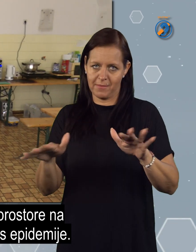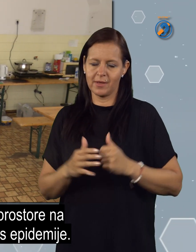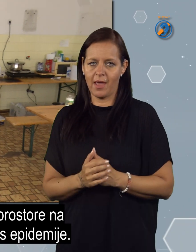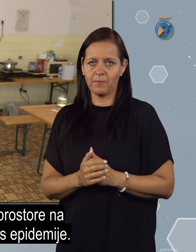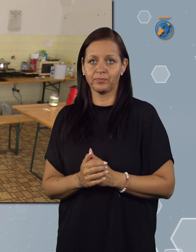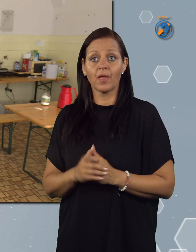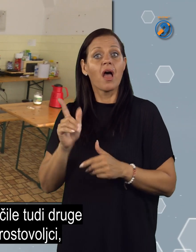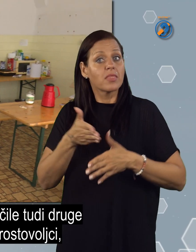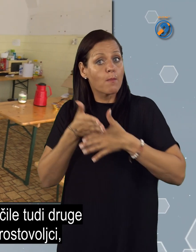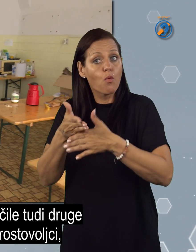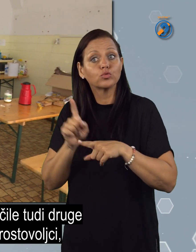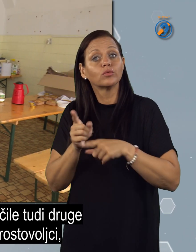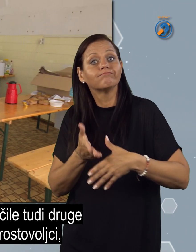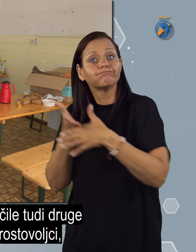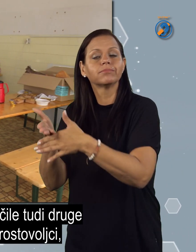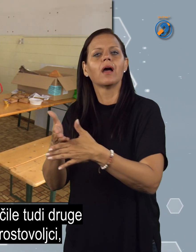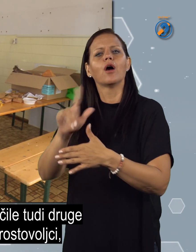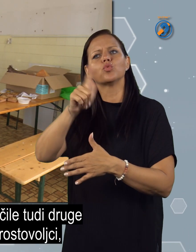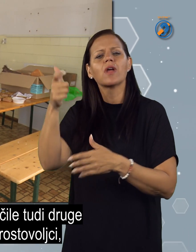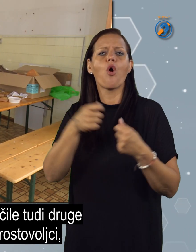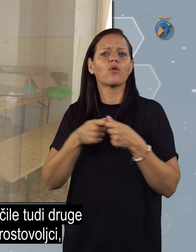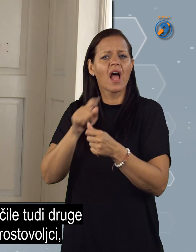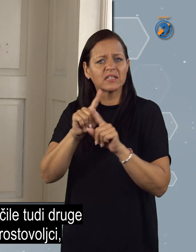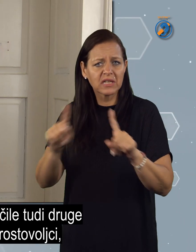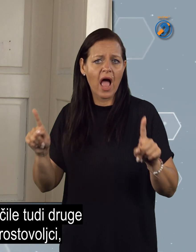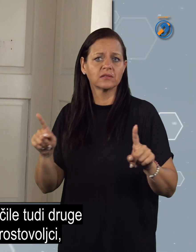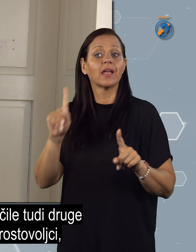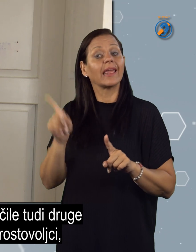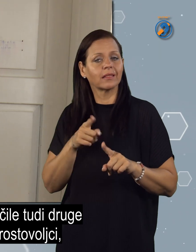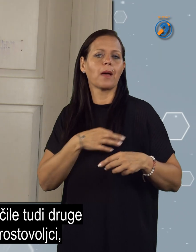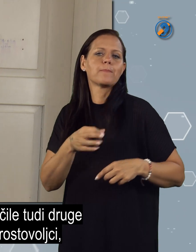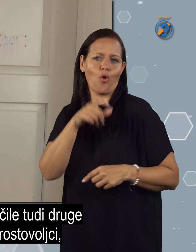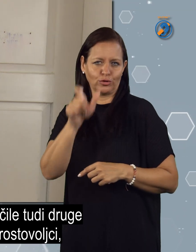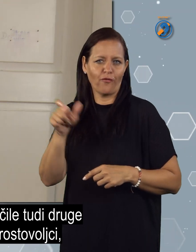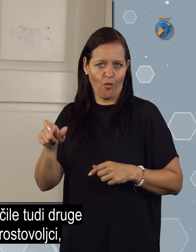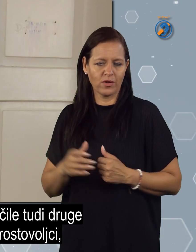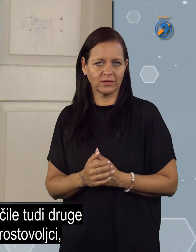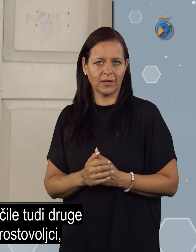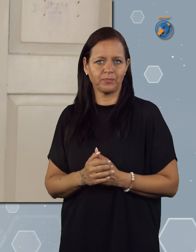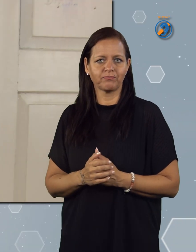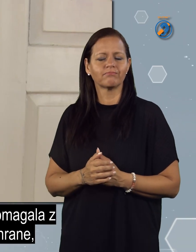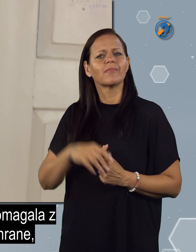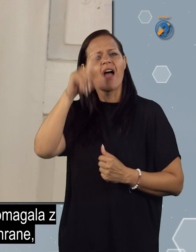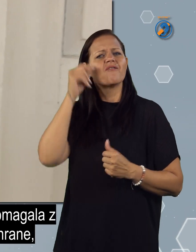epidemije. Na pomoč so priskočile tudi druge organizacije in prostovoljci.